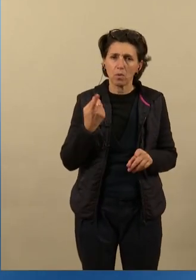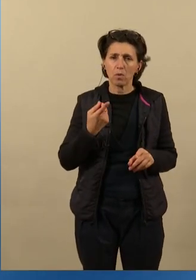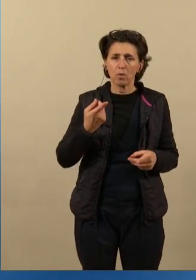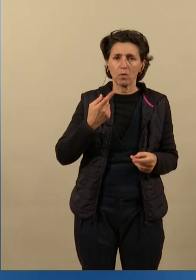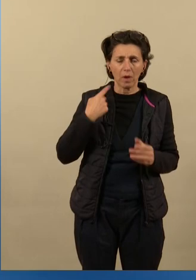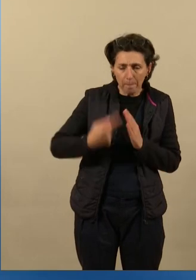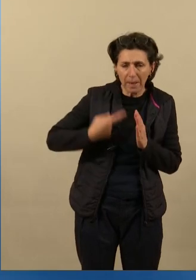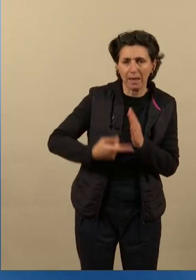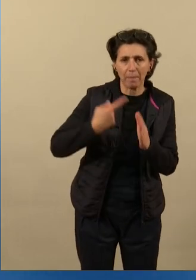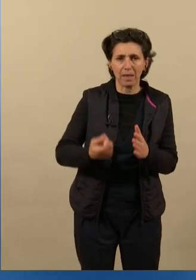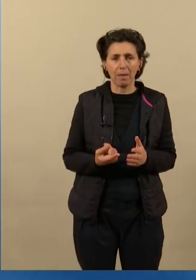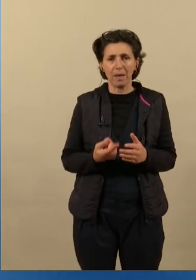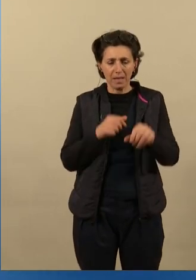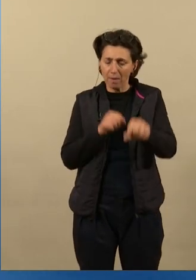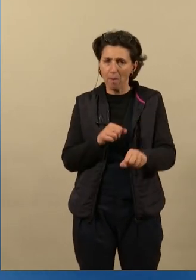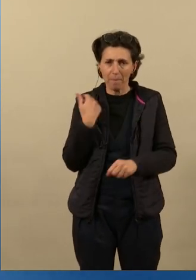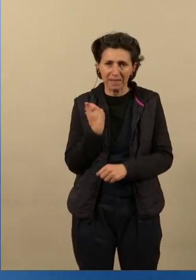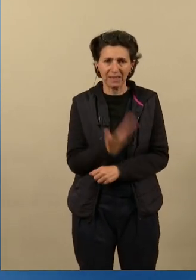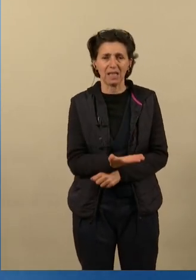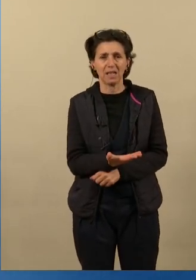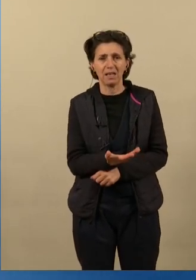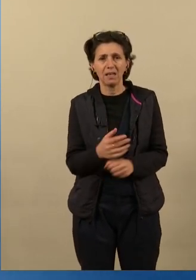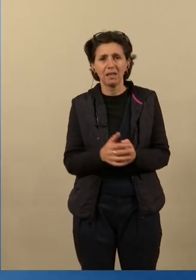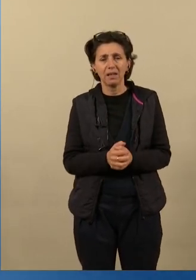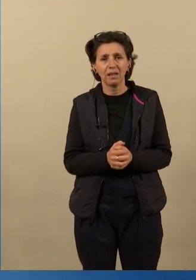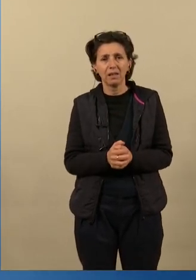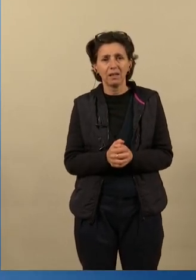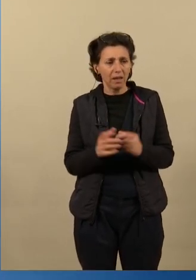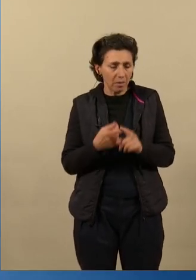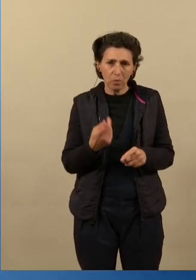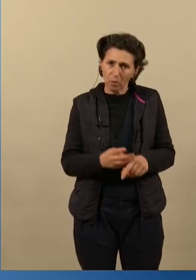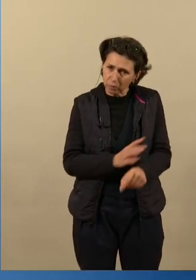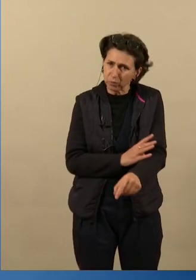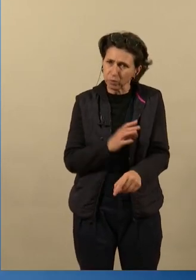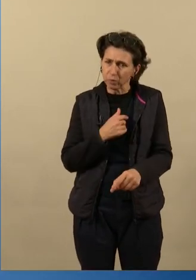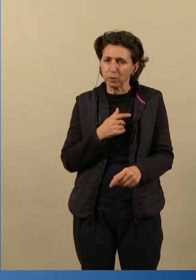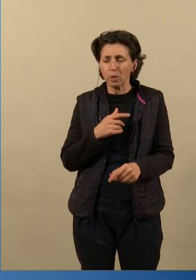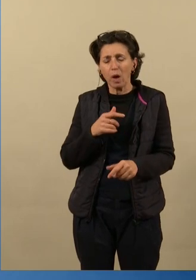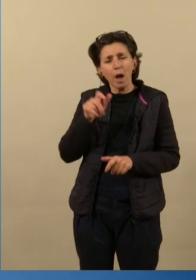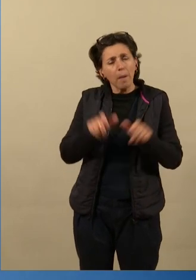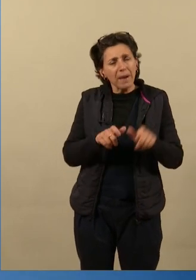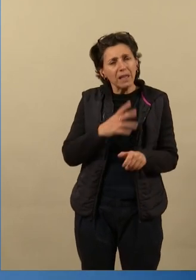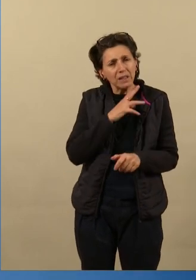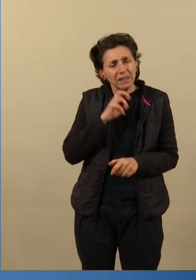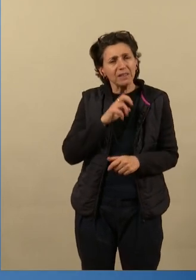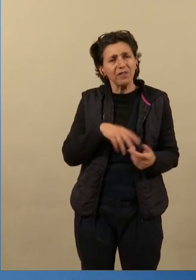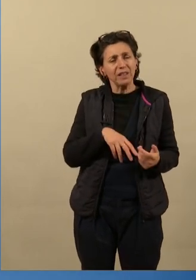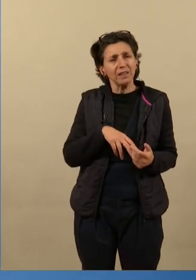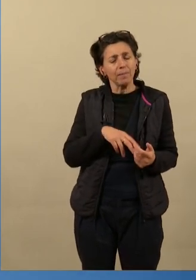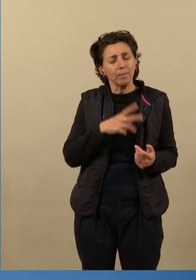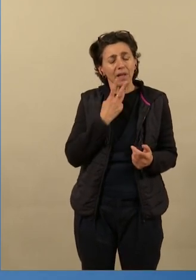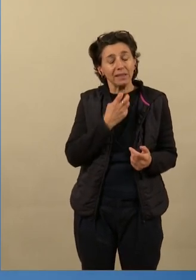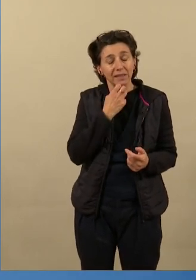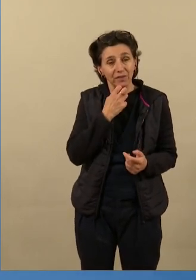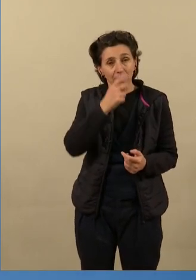de de force et et d'émotion rappeler cela ce n'est pas nier les souffrances des civils palestiniens qui subissent les les